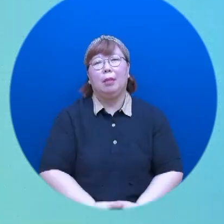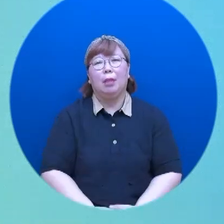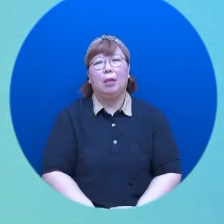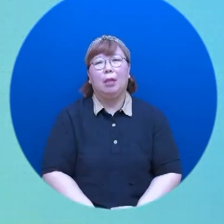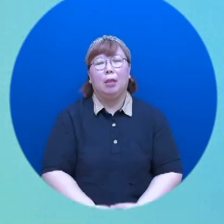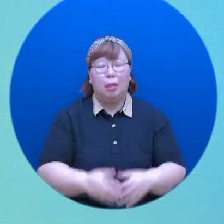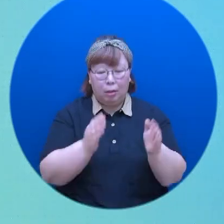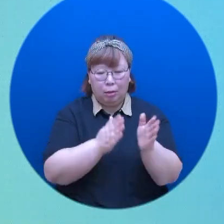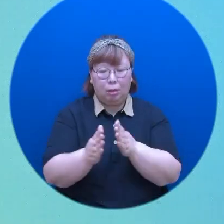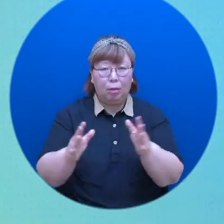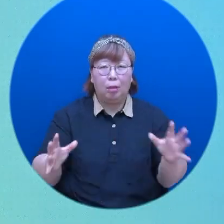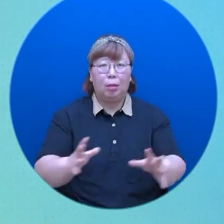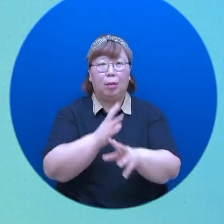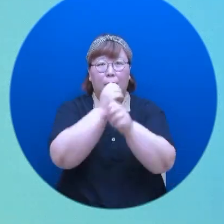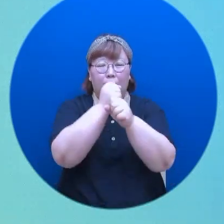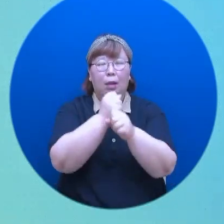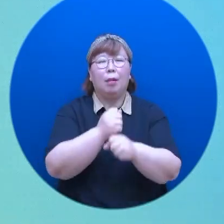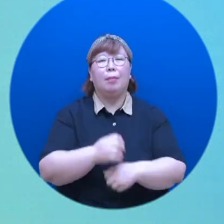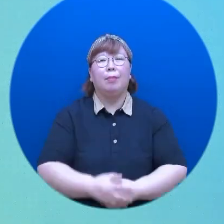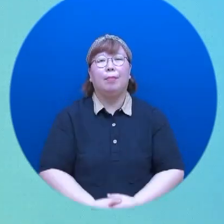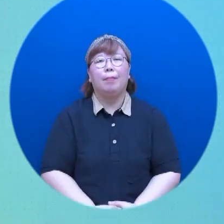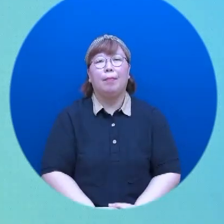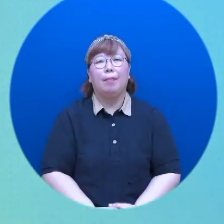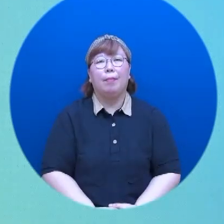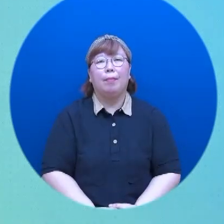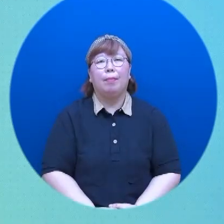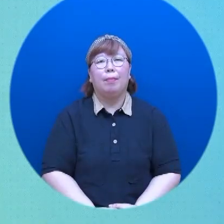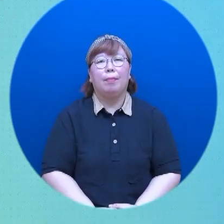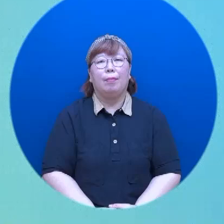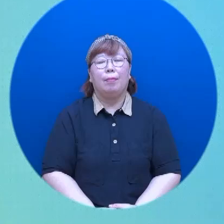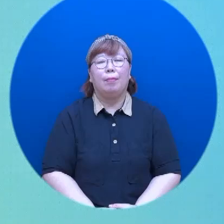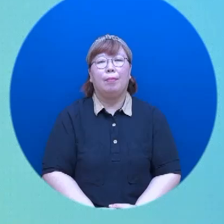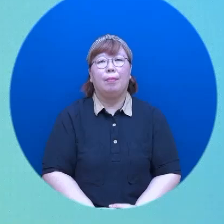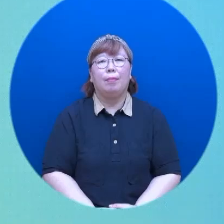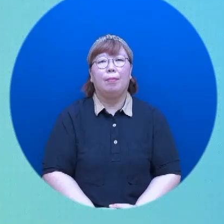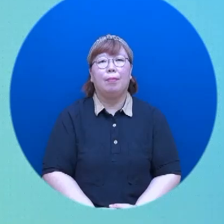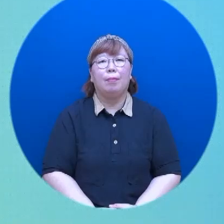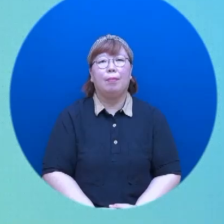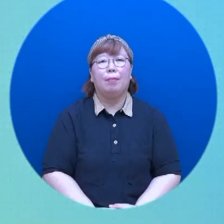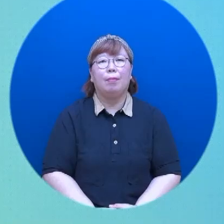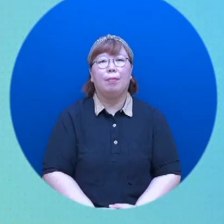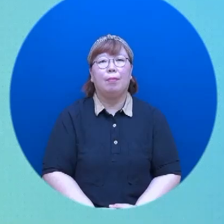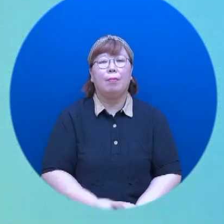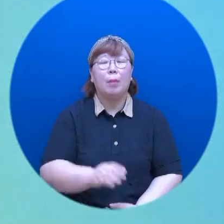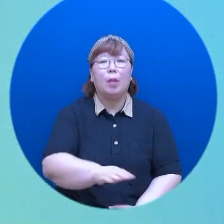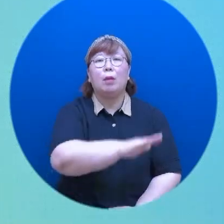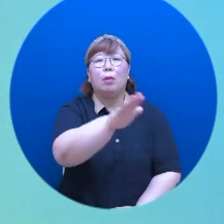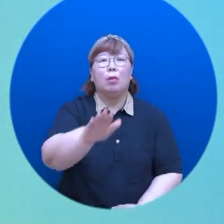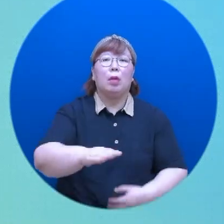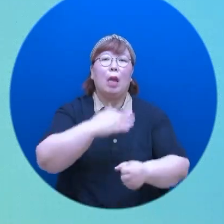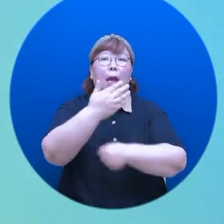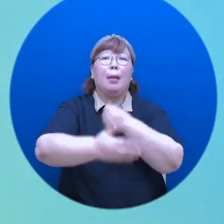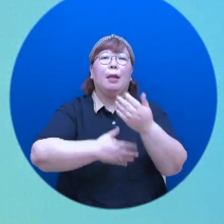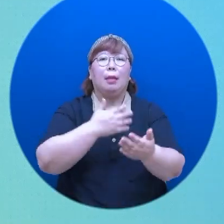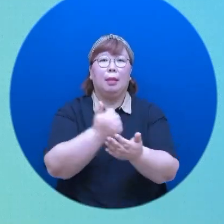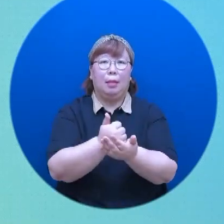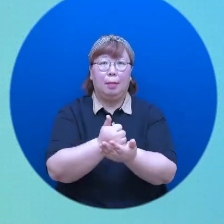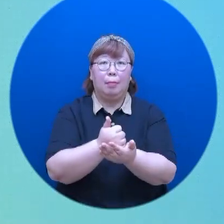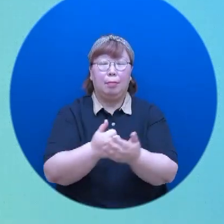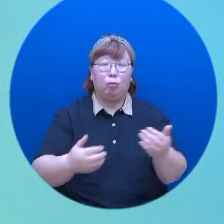정리해 보겠습니다. 잠깐 요약해 볼게요. 우리가 하나님의 품에